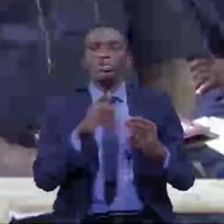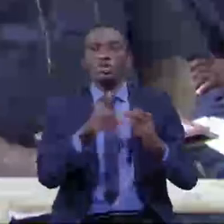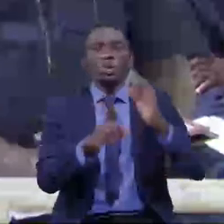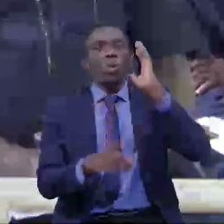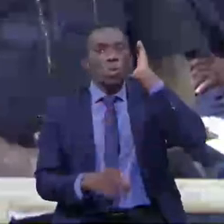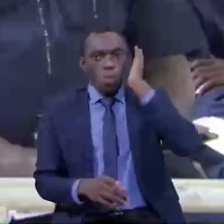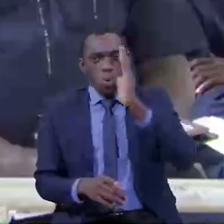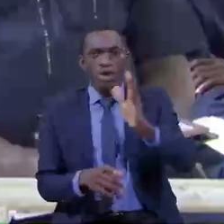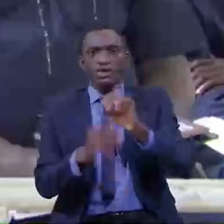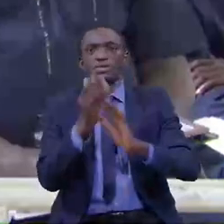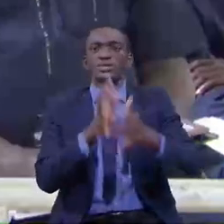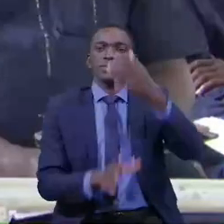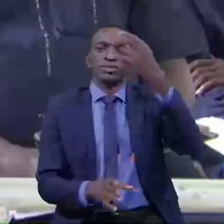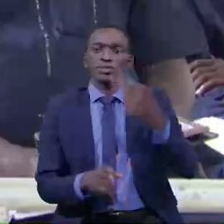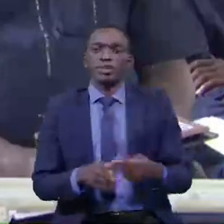Tu le feras,